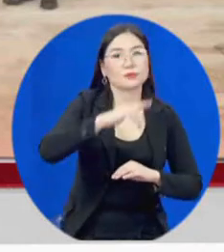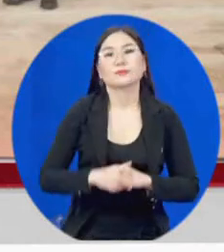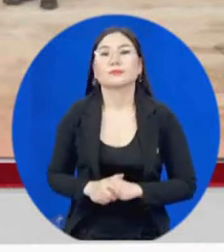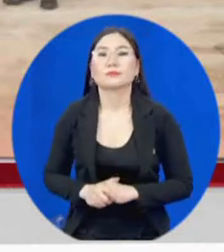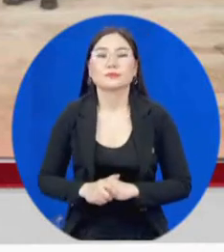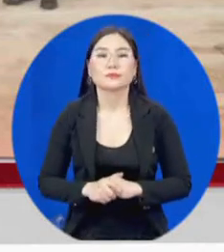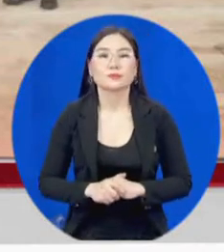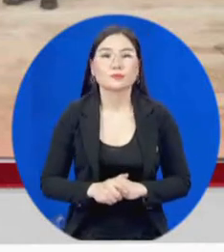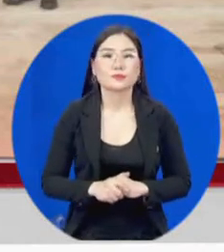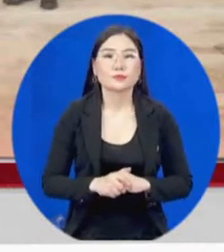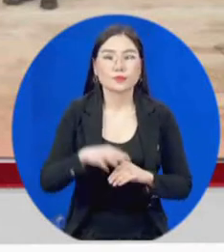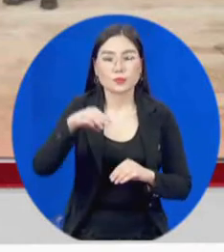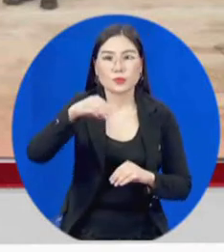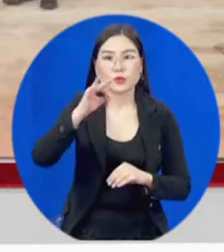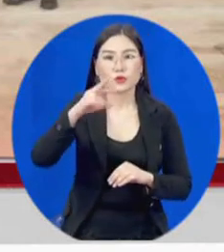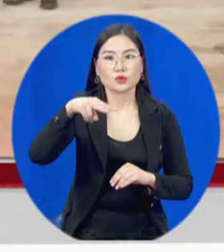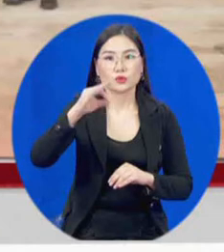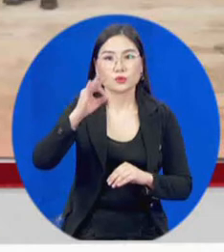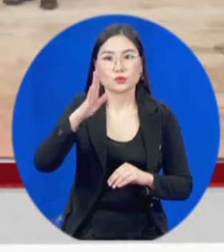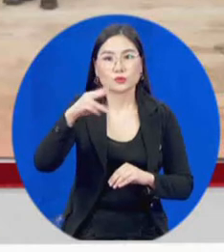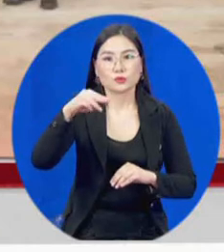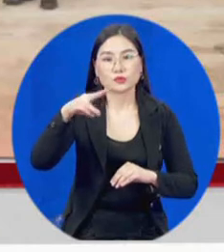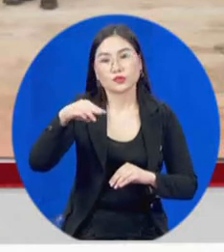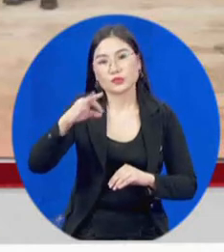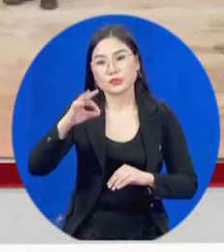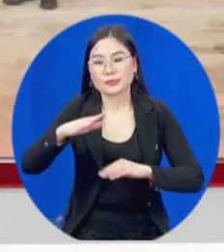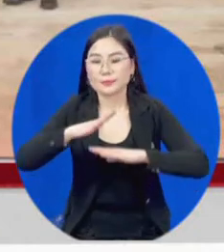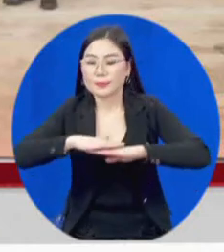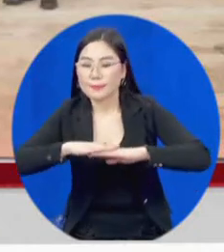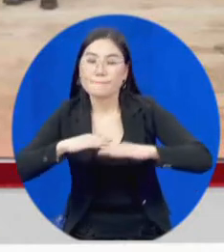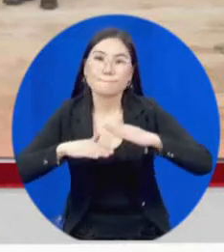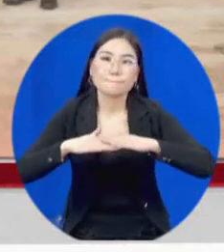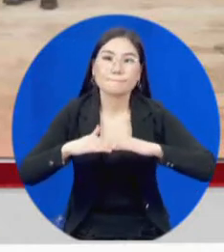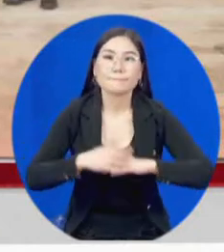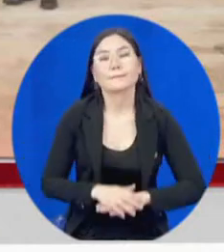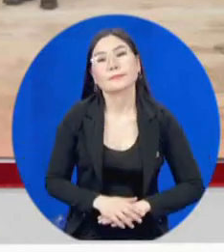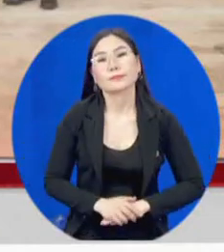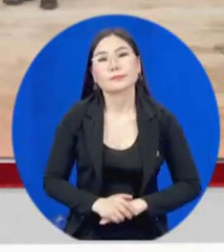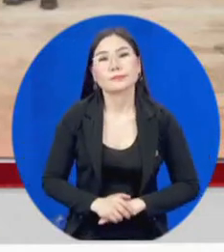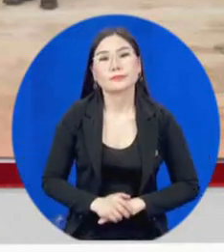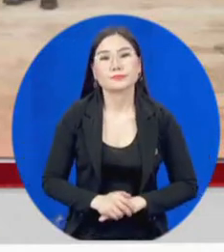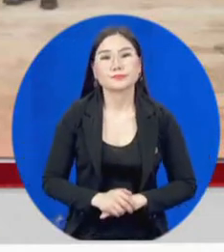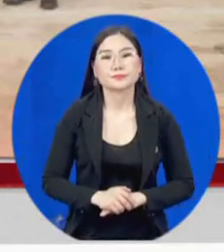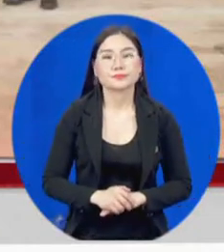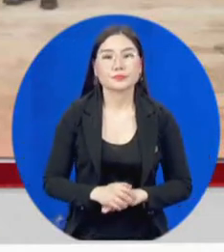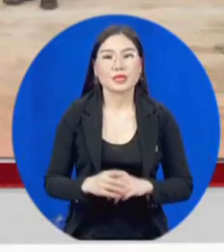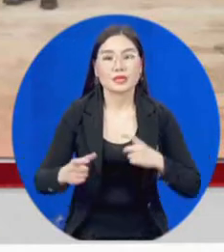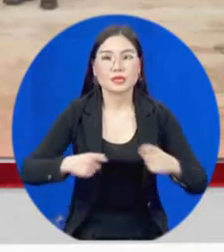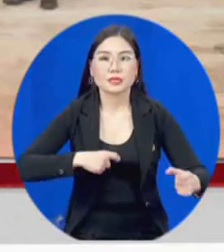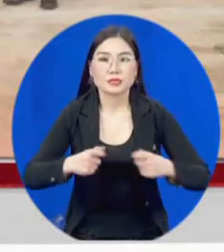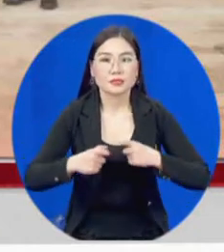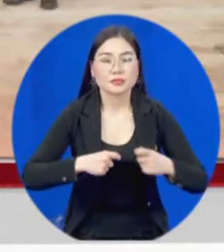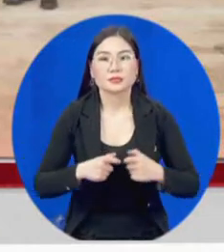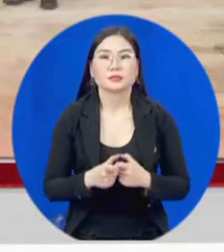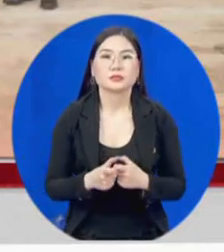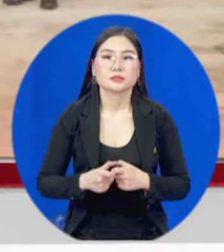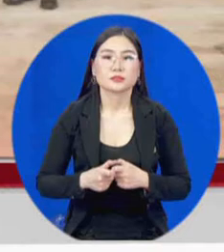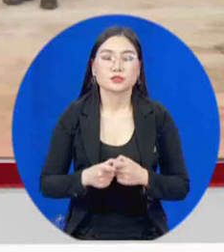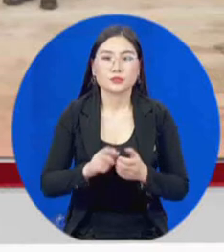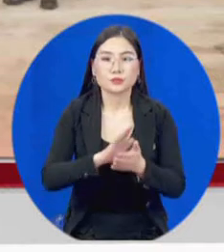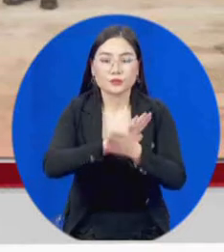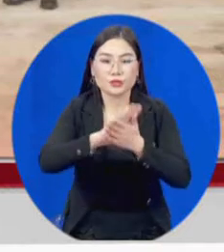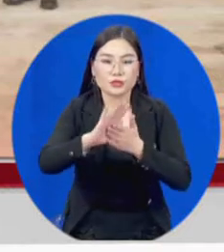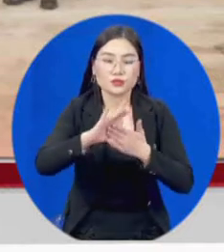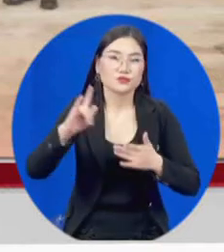бүс дагуулах хотын төлөвлөлтийг анхааралтай сонсч танилцлаа. За дэлхийн том эдийн засгийг байгуулсан Япончууд манай шинэ